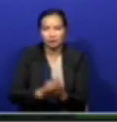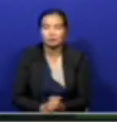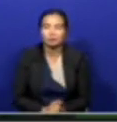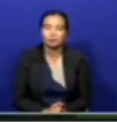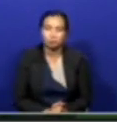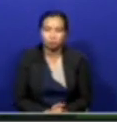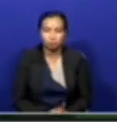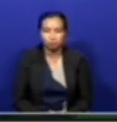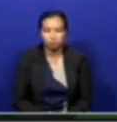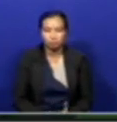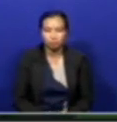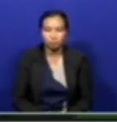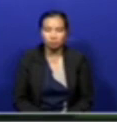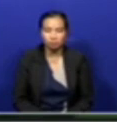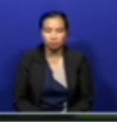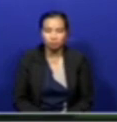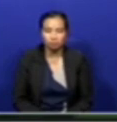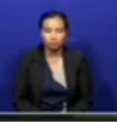หน